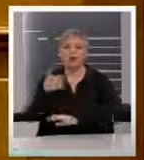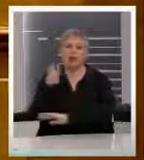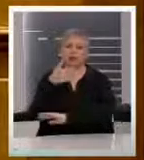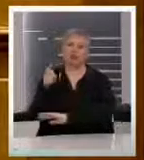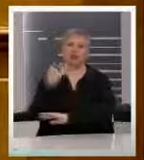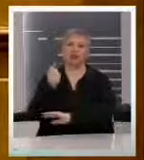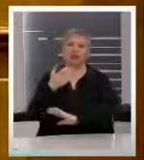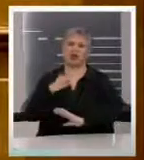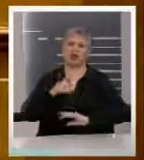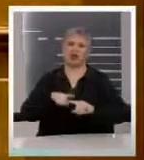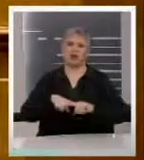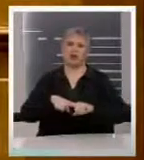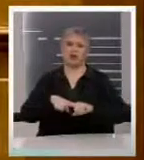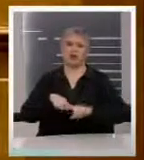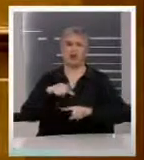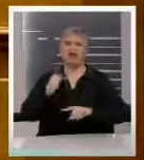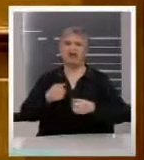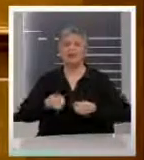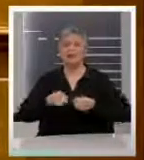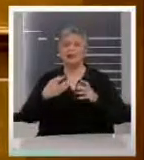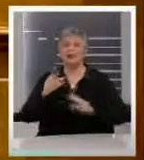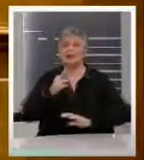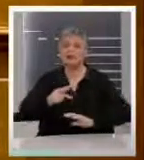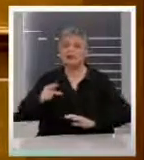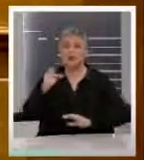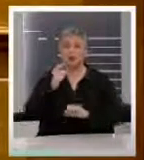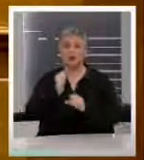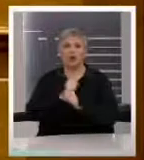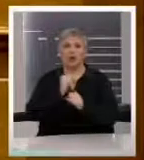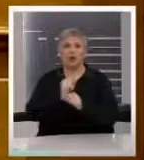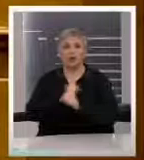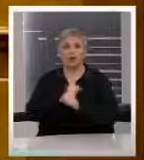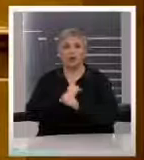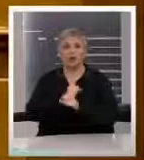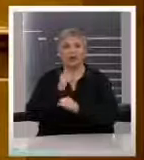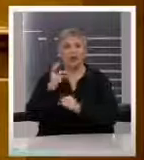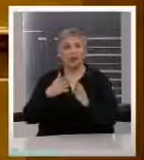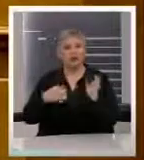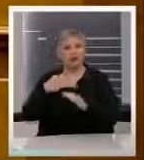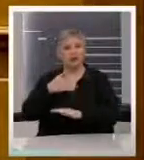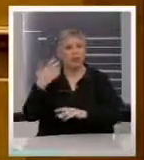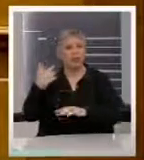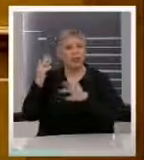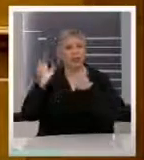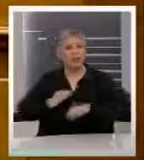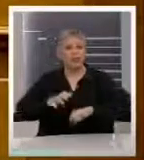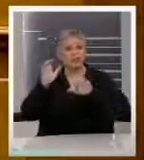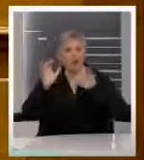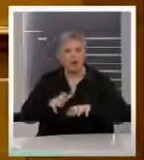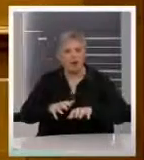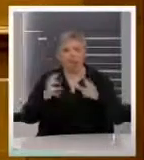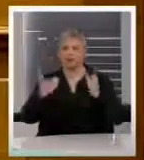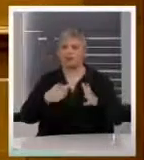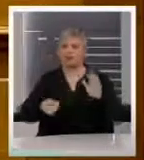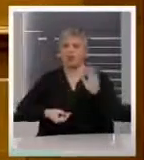παράλληλα, δίνουν κοινωνικό έργο. Όπου τους χρειαστήκαμε τα παρόντες. Ήταν παρόντες στις βροχές πριν από λίγους μήνες, ήταν παρόντες στο